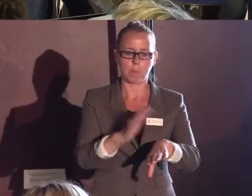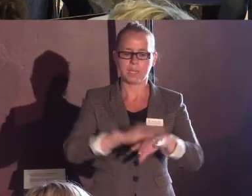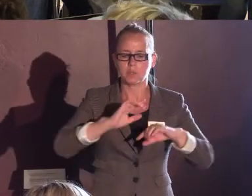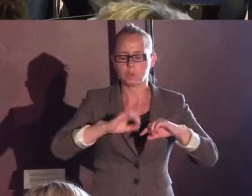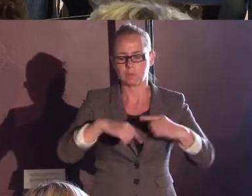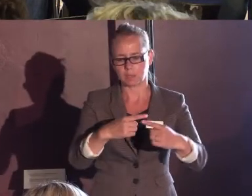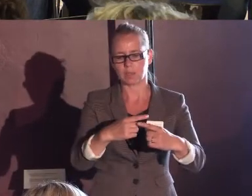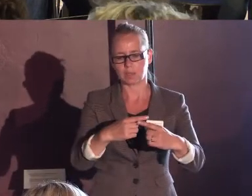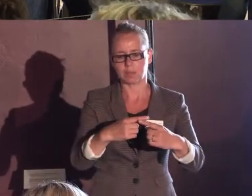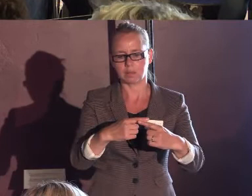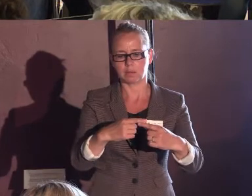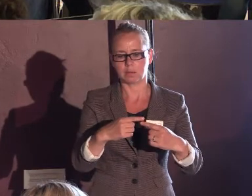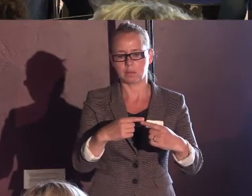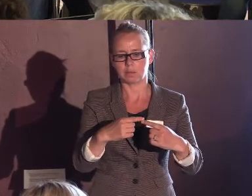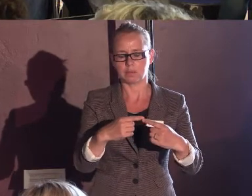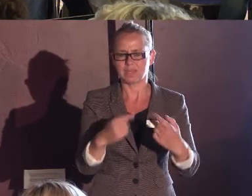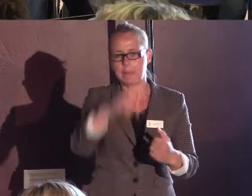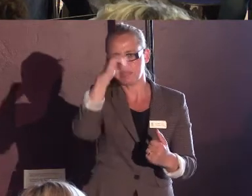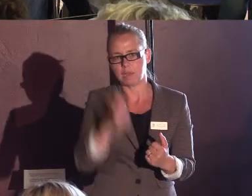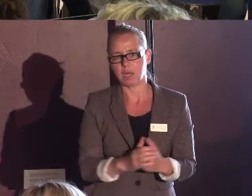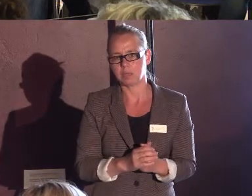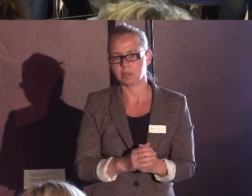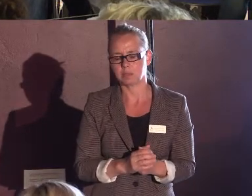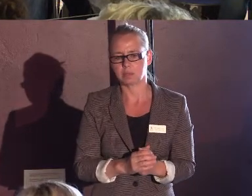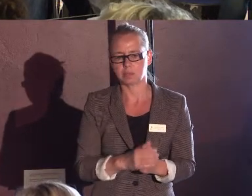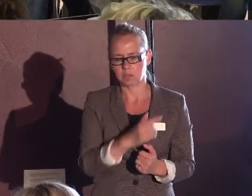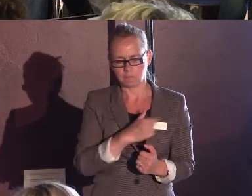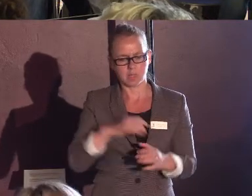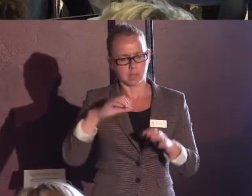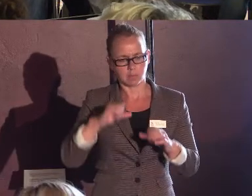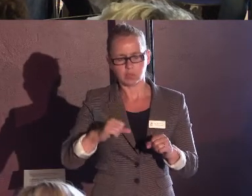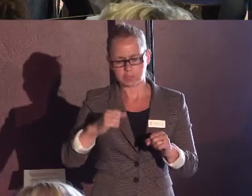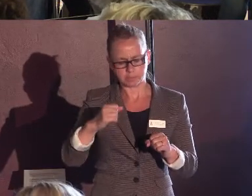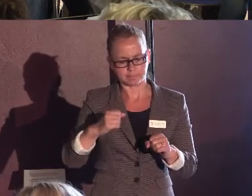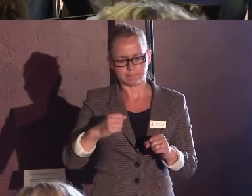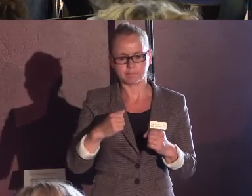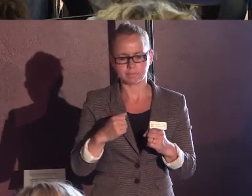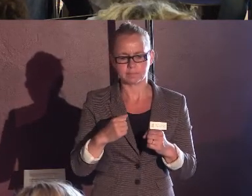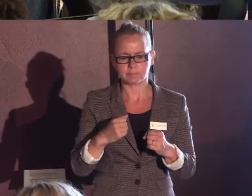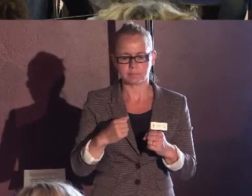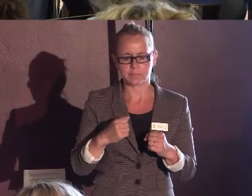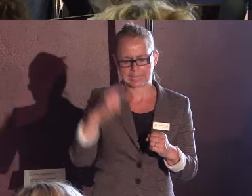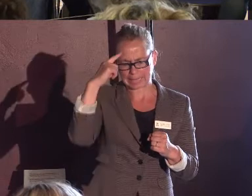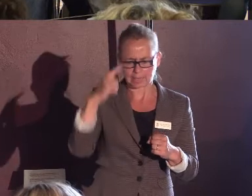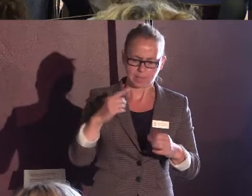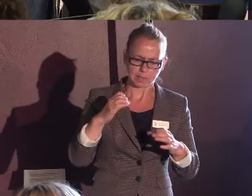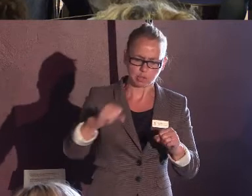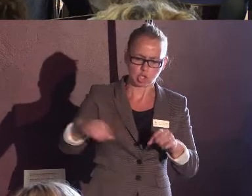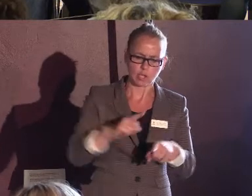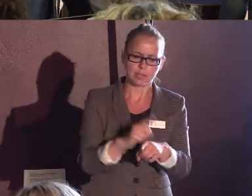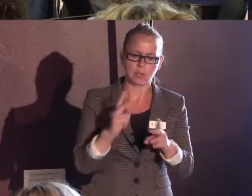kompetensutveckling är ju besvärligt och man måste ge det tid, tror jag, speciellt